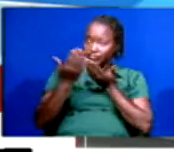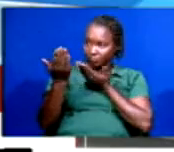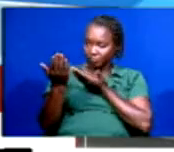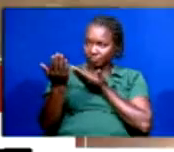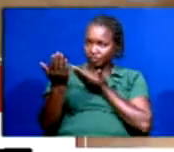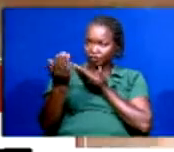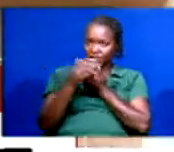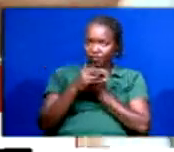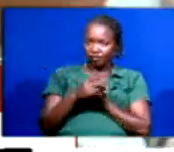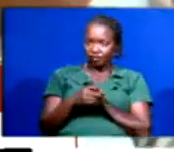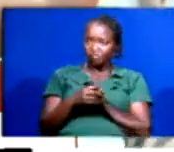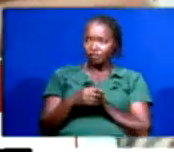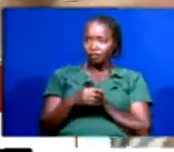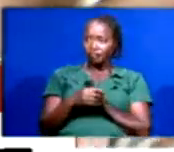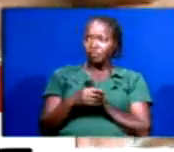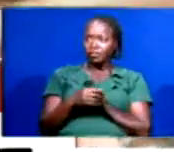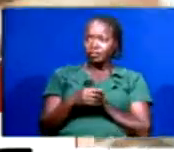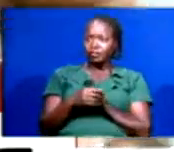tu.